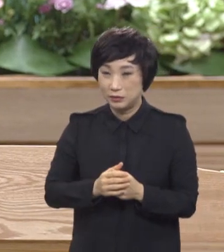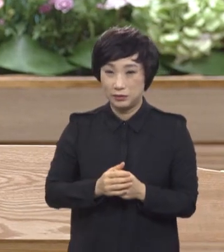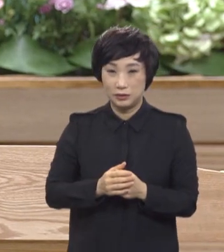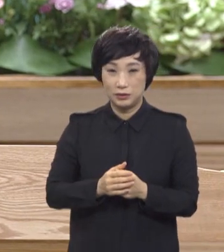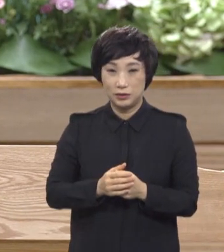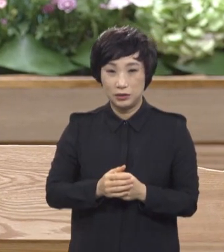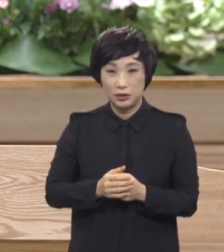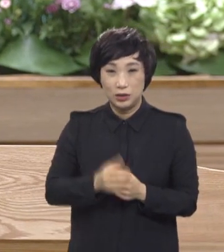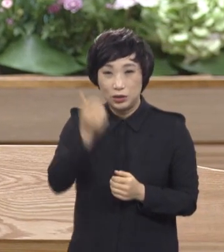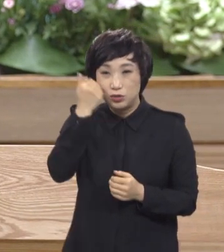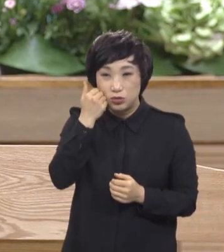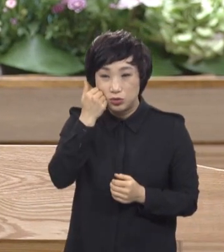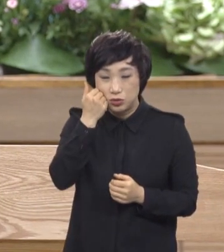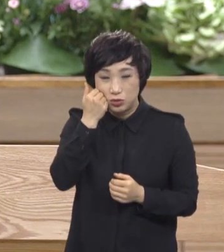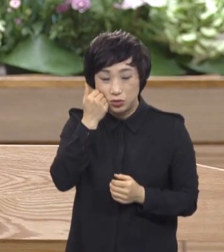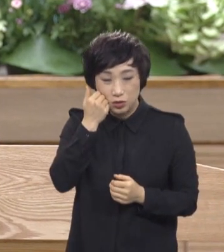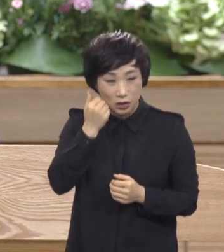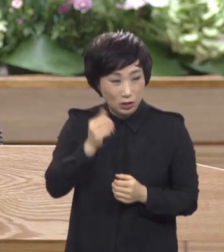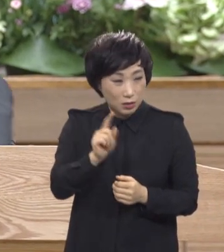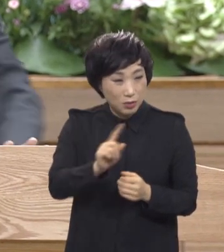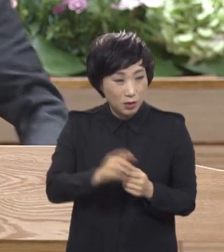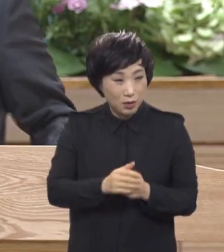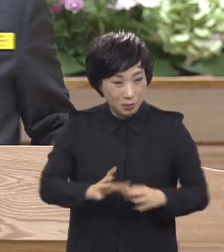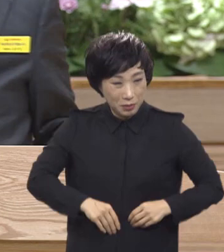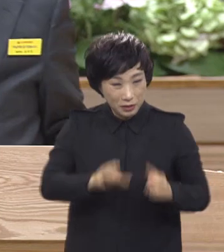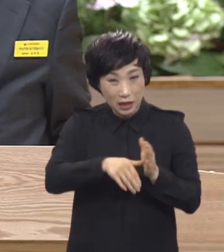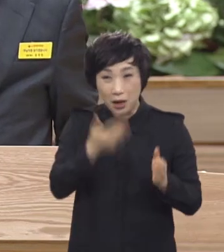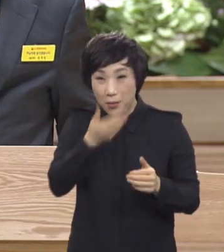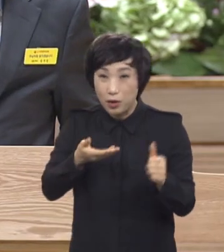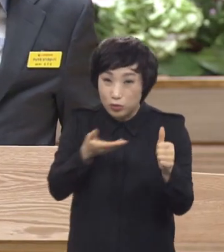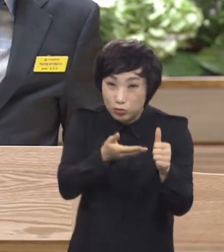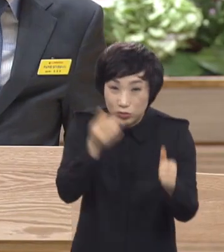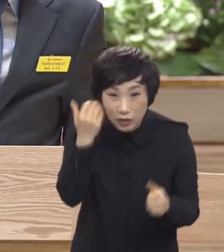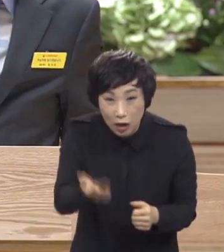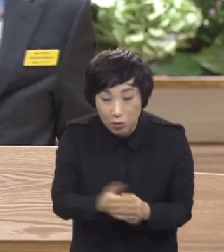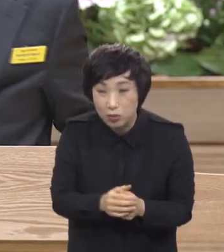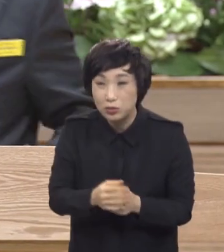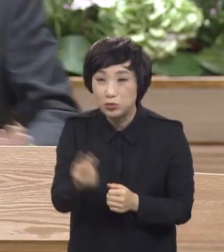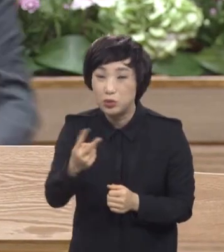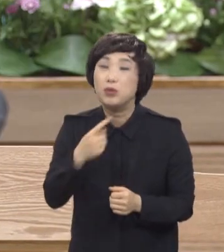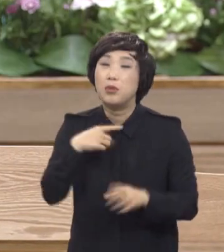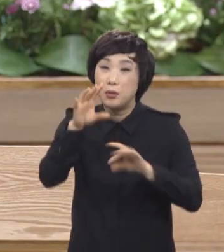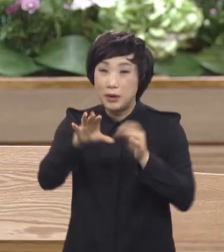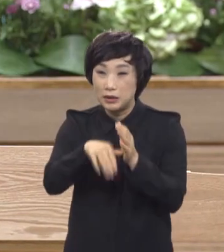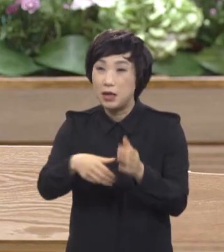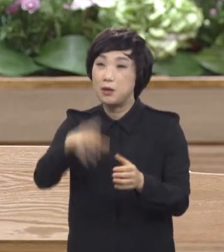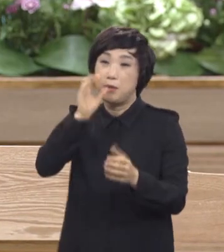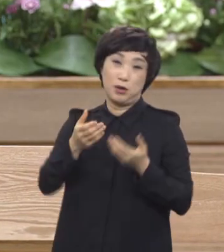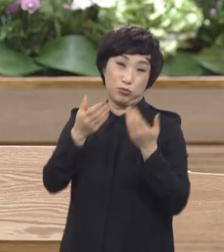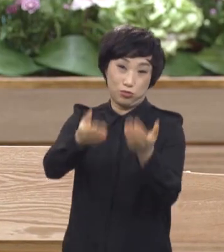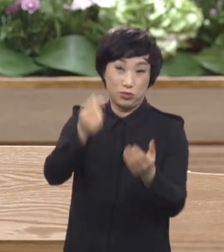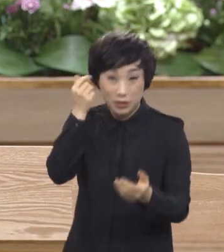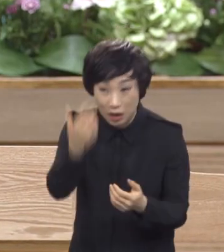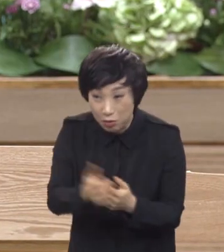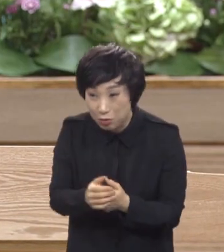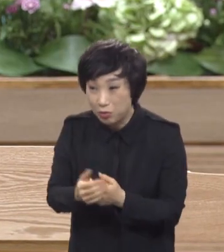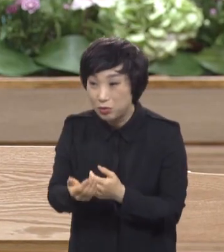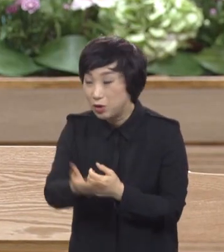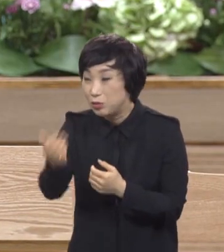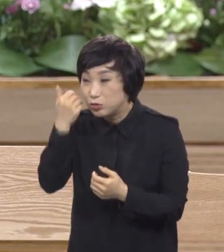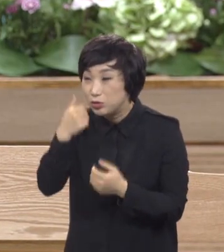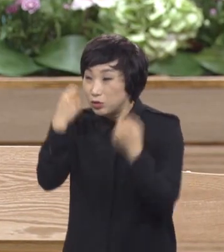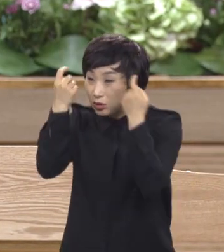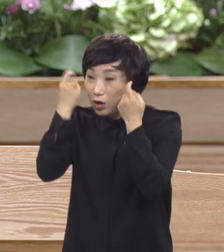누구를 줄일 때 먹이고 목마를 때 마시게 하고 낙은에 되었을 때